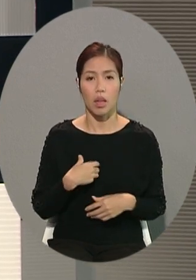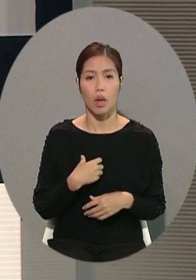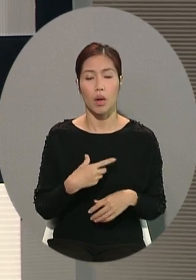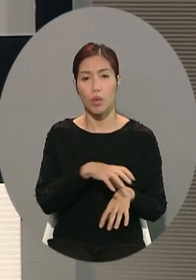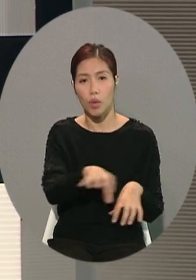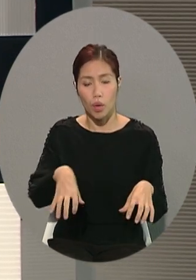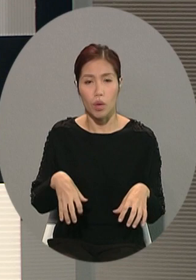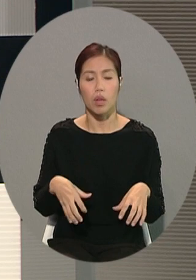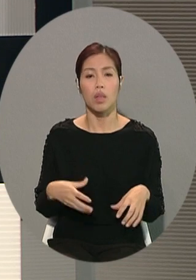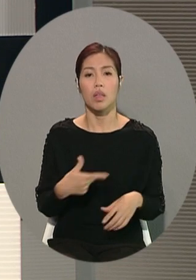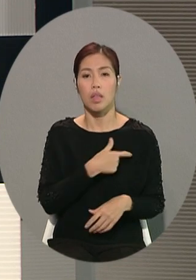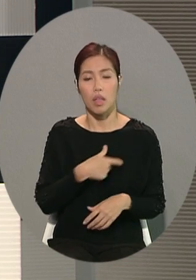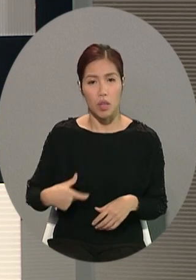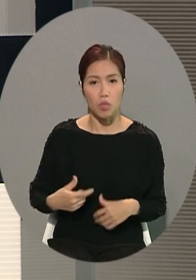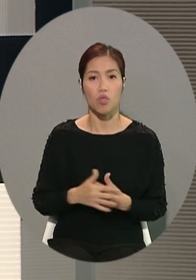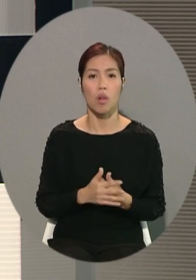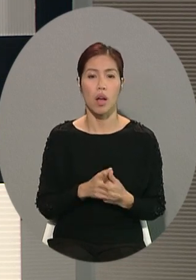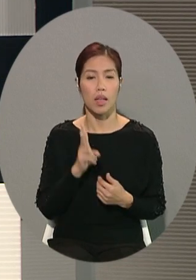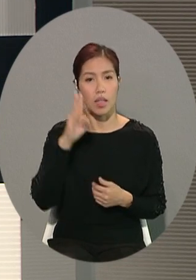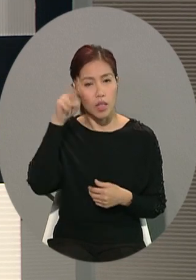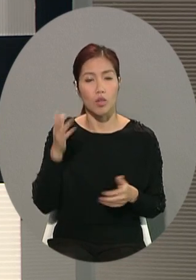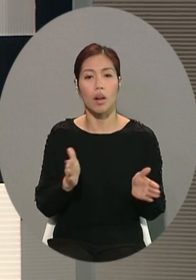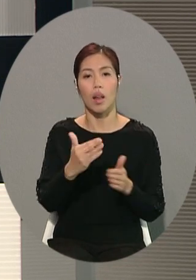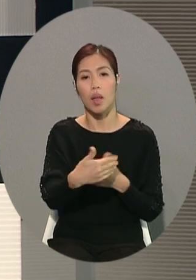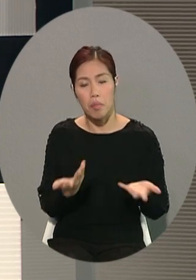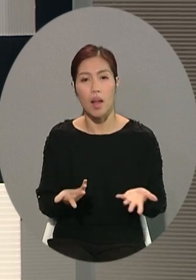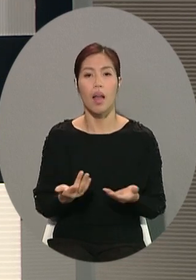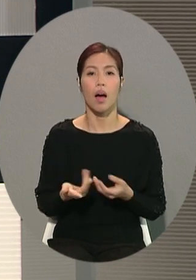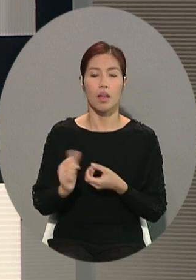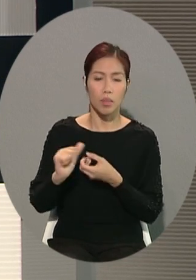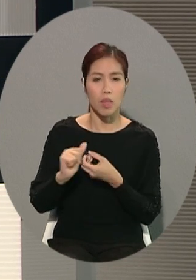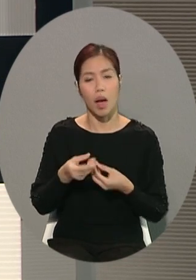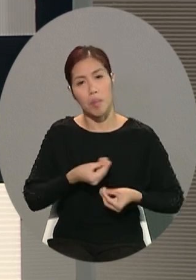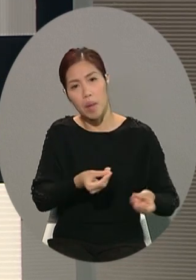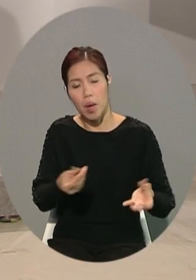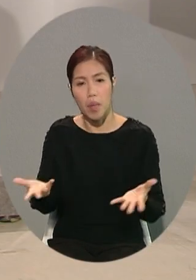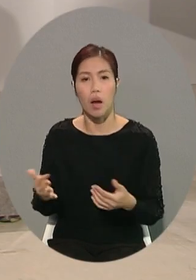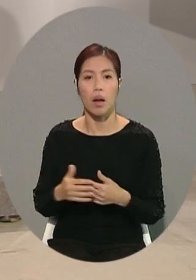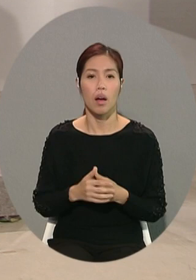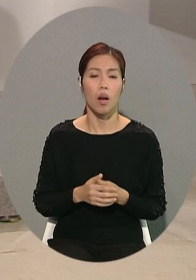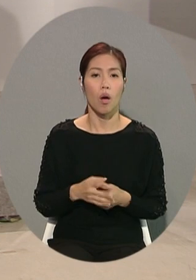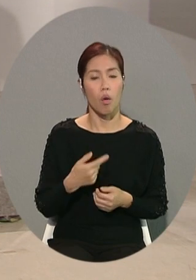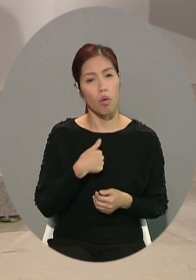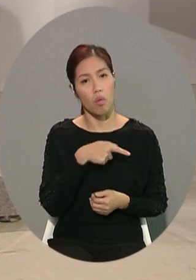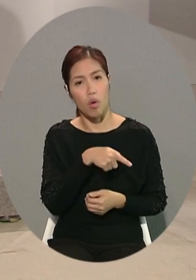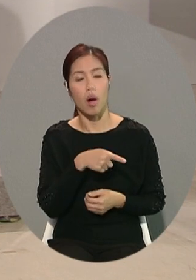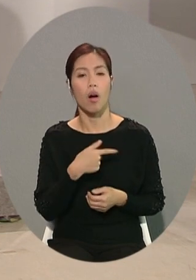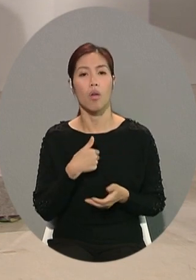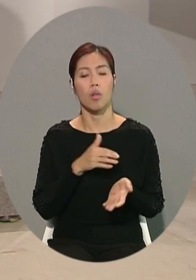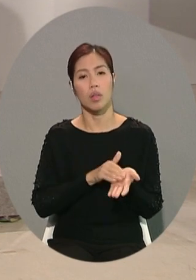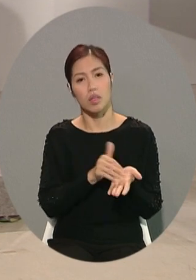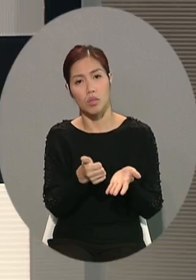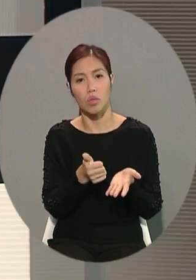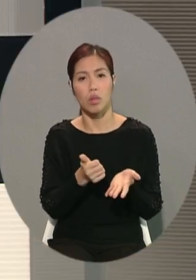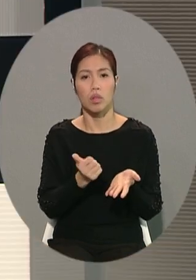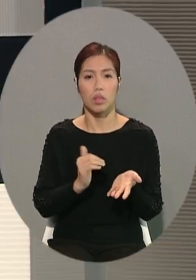種派禮物，呂先生可能在連龍場那裡幫手手足，我是欣賞的，我是覺得是欣賞的。但是問題